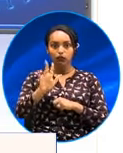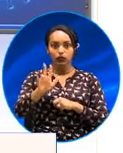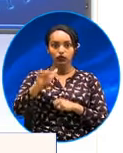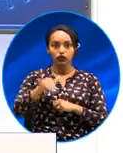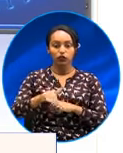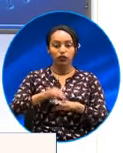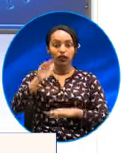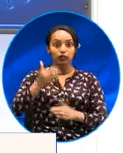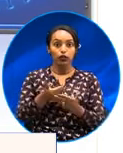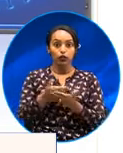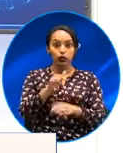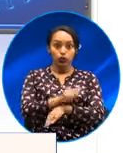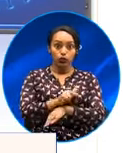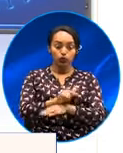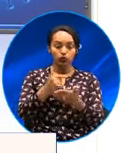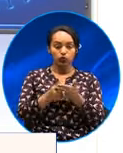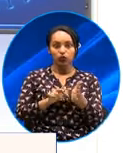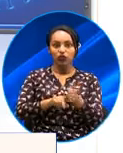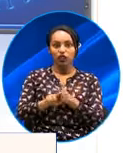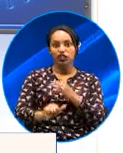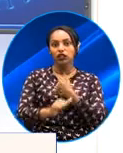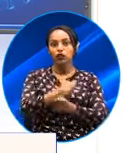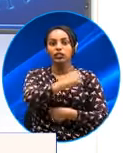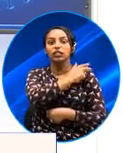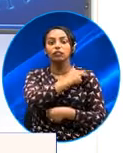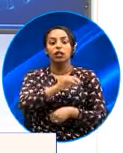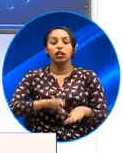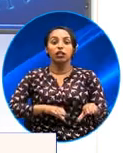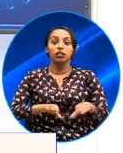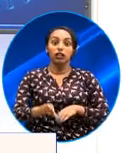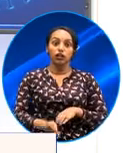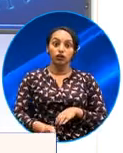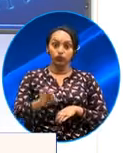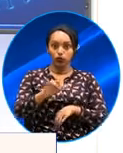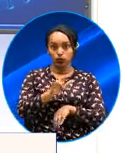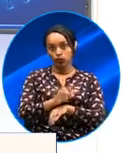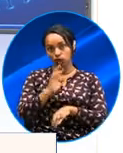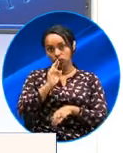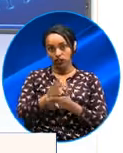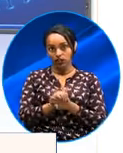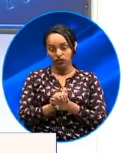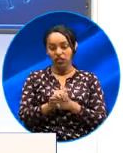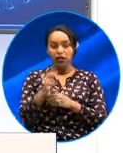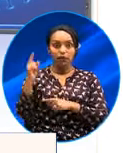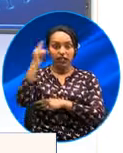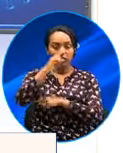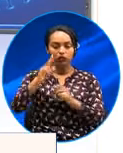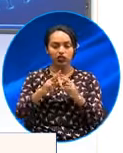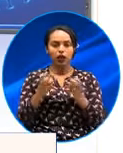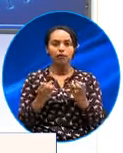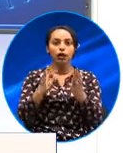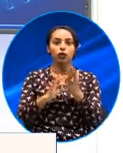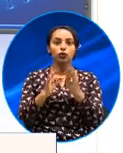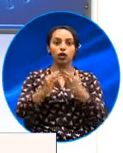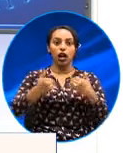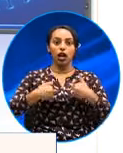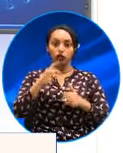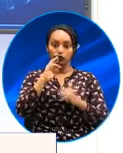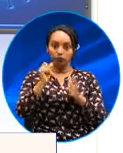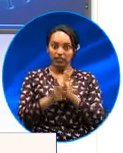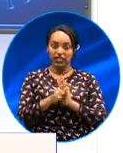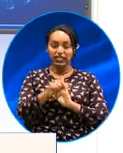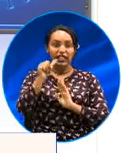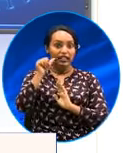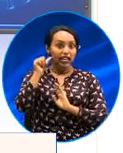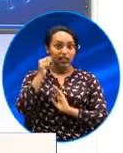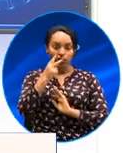11,543,000 በላይ የሚደርሱ ዜጎች በዚሁ ቫይረስ ተጠቅተው ህክምና እየተደረገላቸው የሚገኙ ዜጎች ናቸው። በየዕለቱ በጣም በርካታ ቁጥር ያላቸው ናቸው። ለምሳሌ